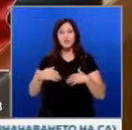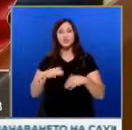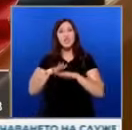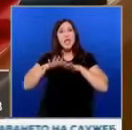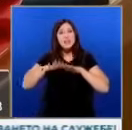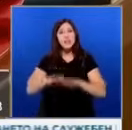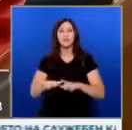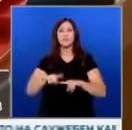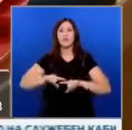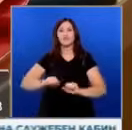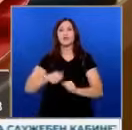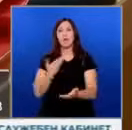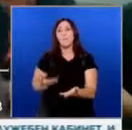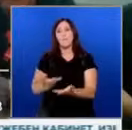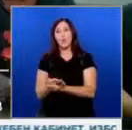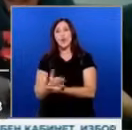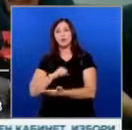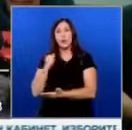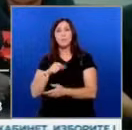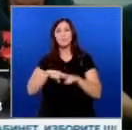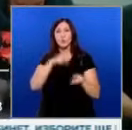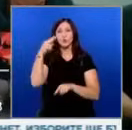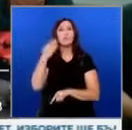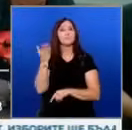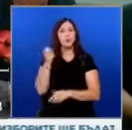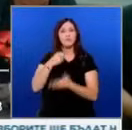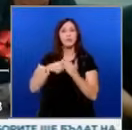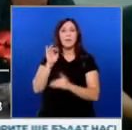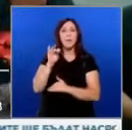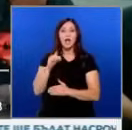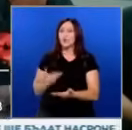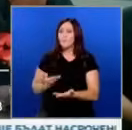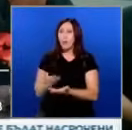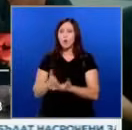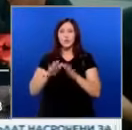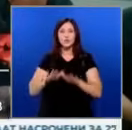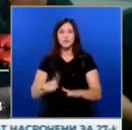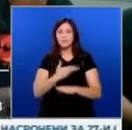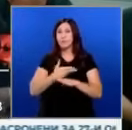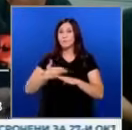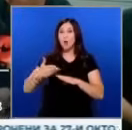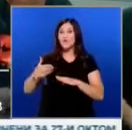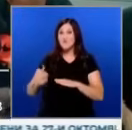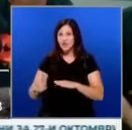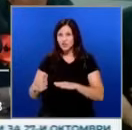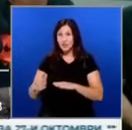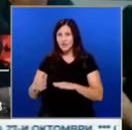Адвокатката му е подала жалба в прокуратурата. Неговите твърдения бяха, че е подложен на натиск при провеждане